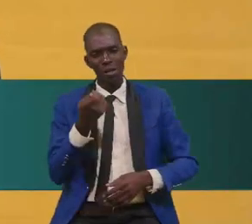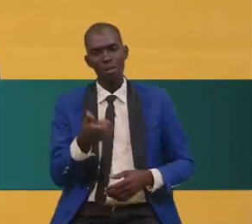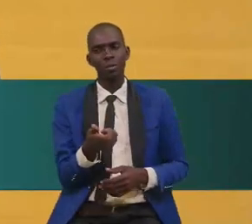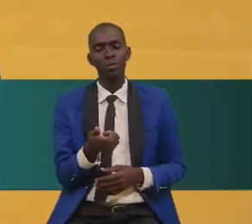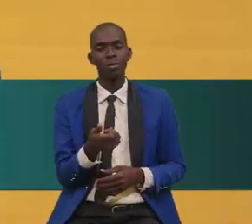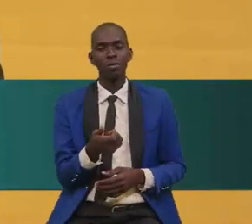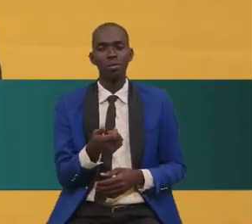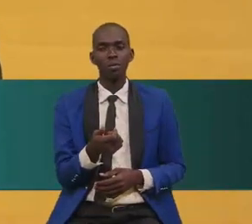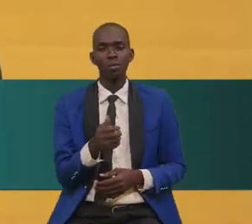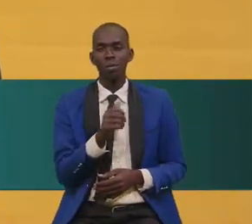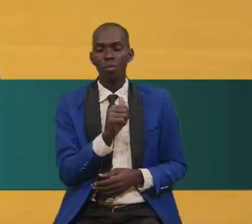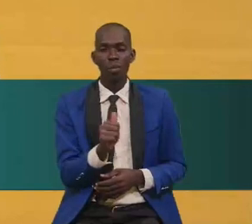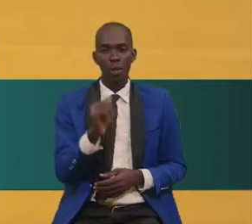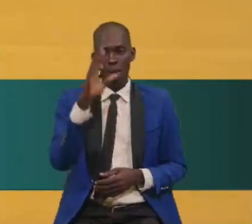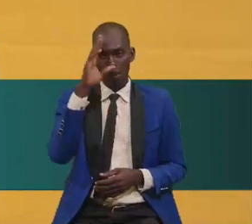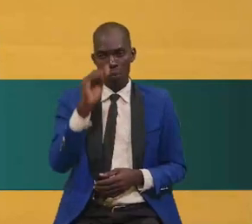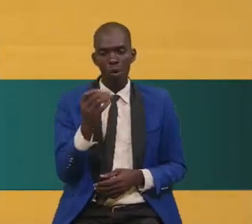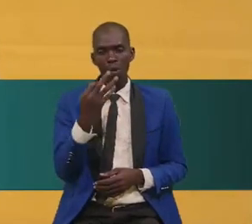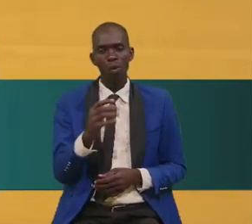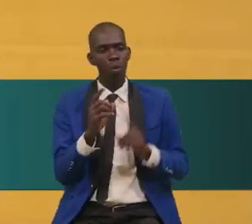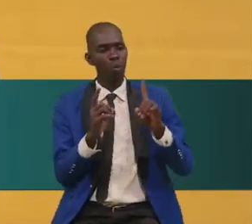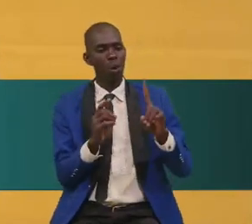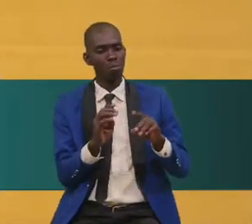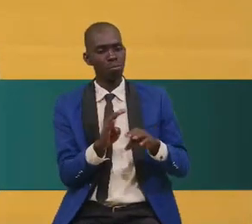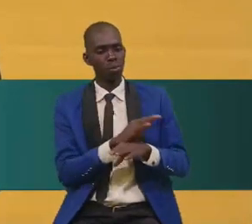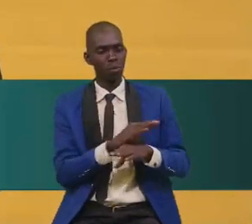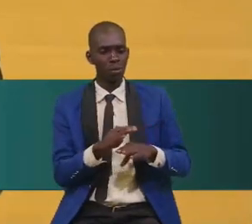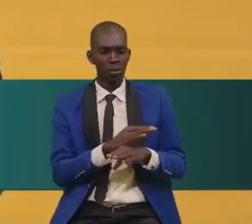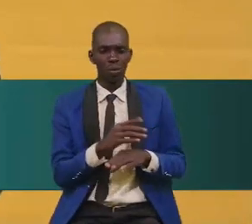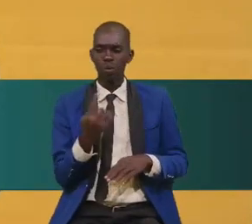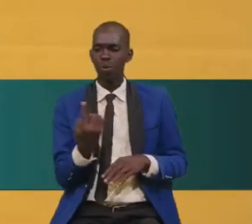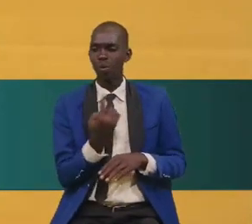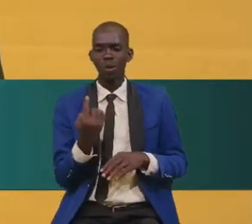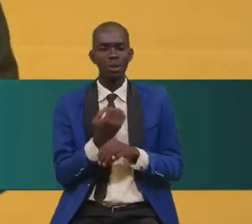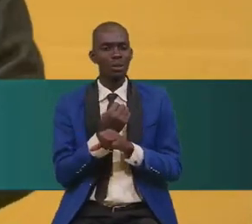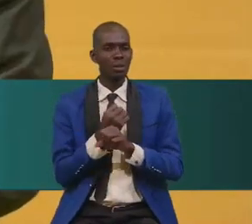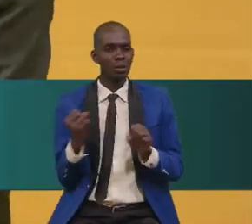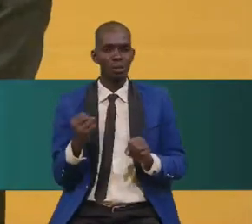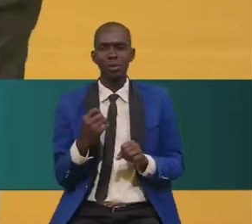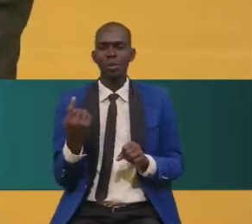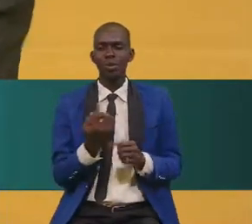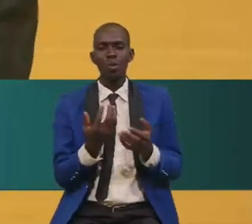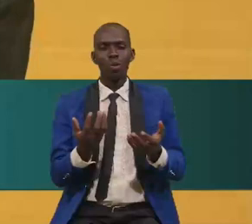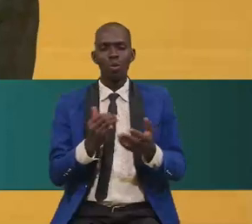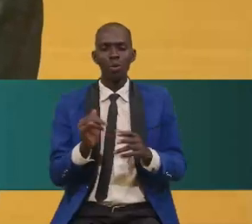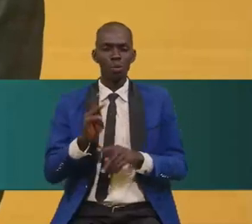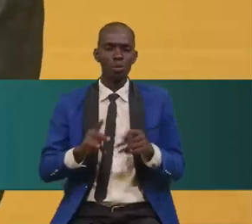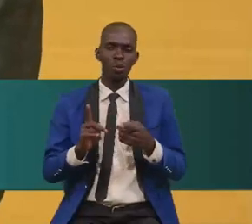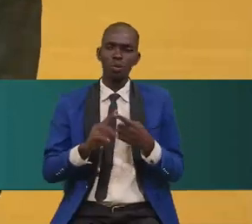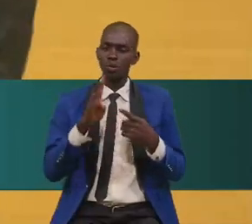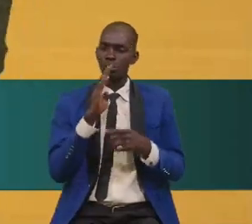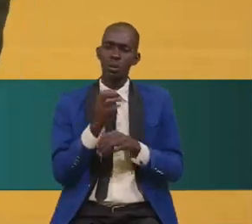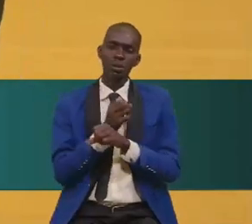Un homme d'une seule affaire, un seul commerce, un salut, voulant que les gens soient sauvés.